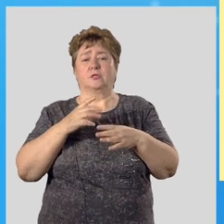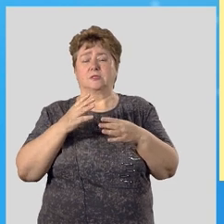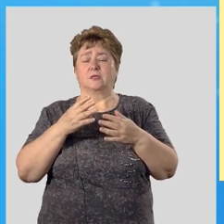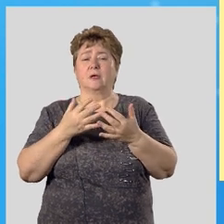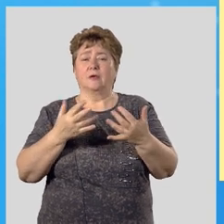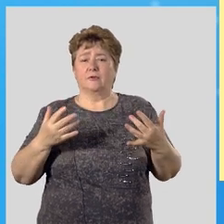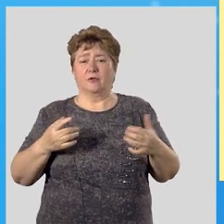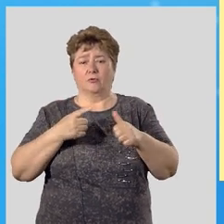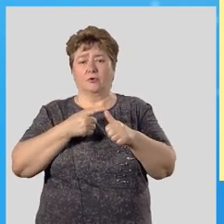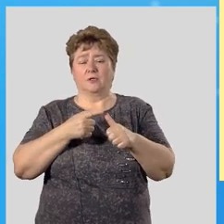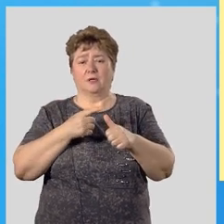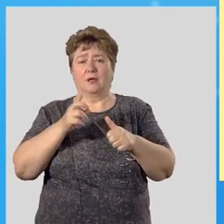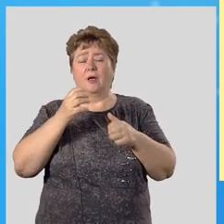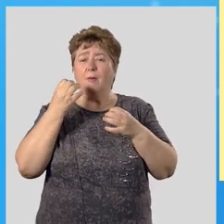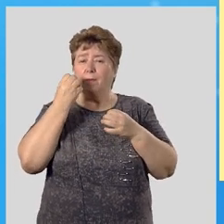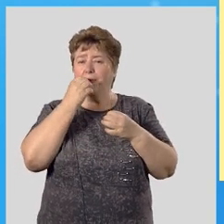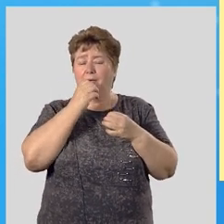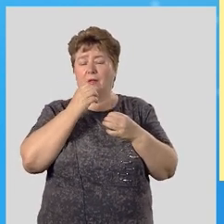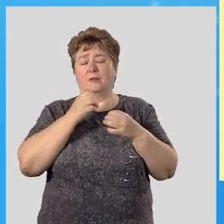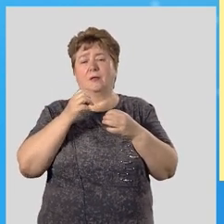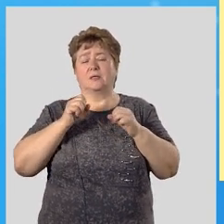видовое название «белка